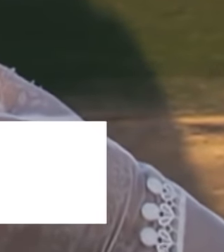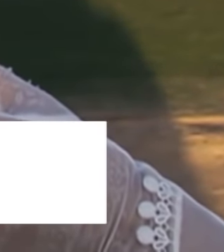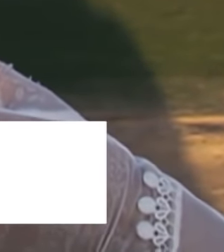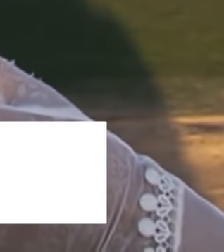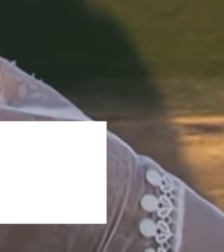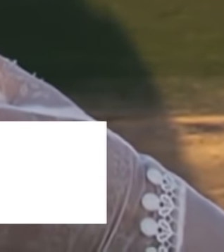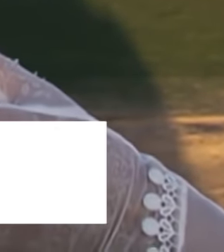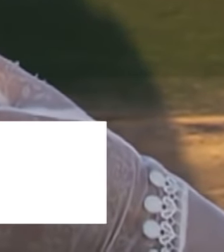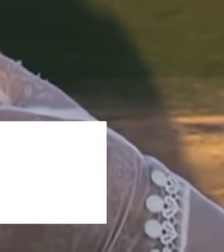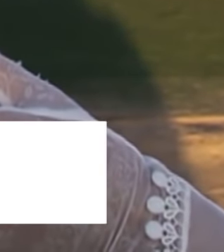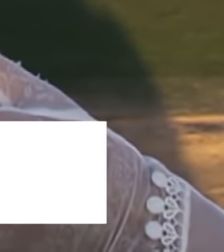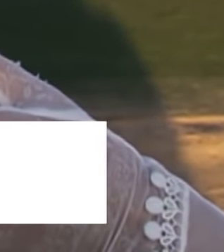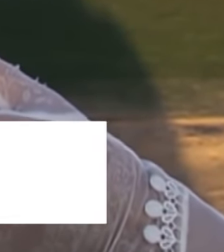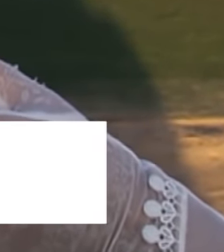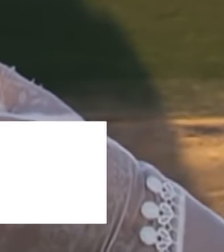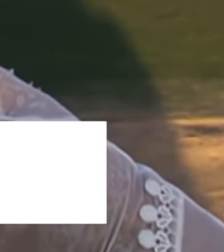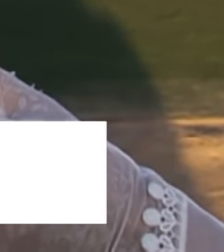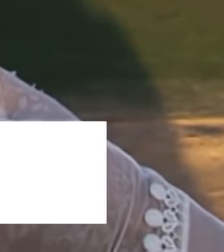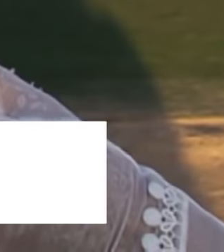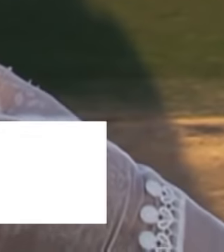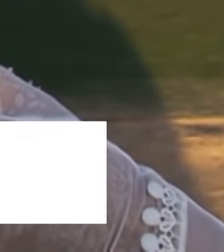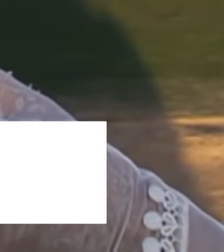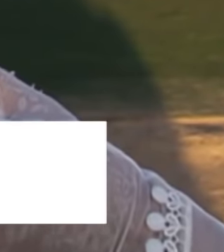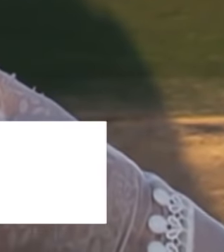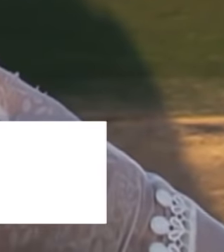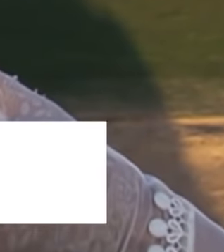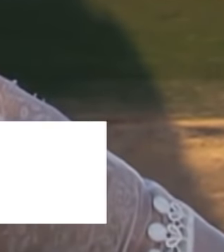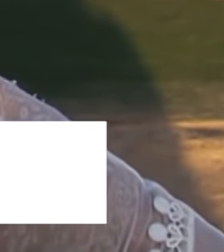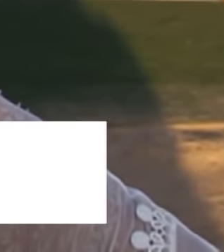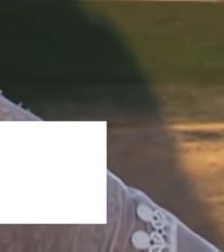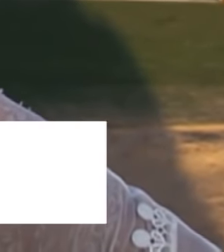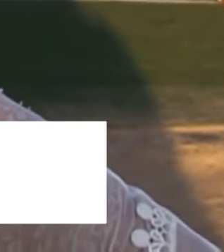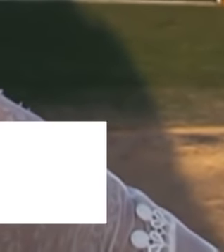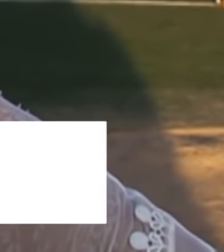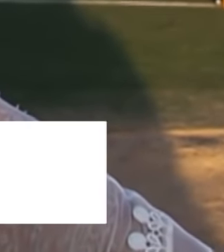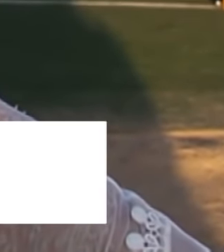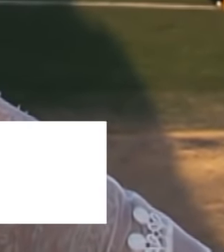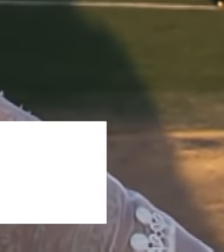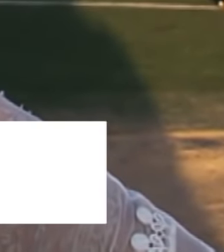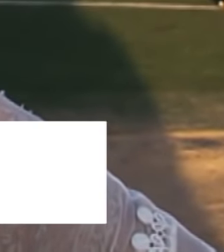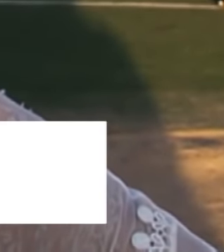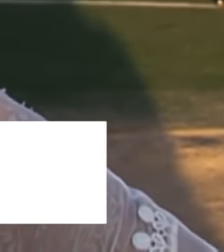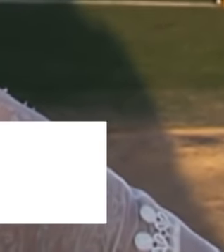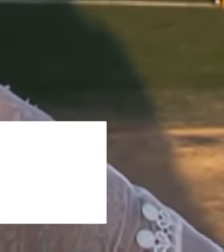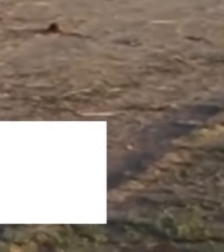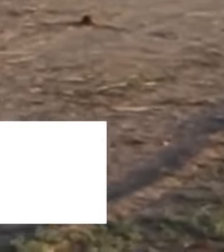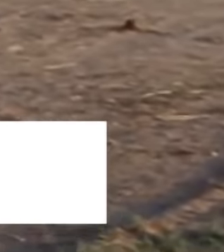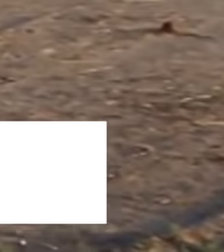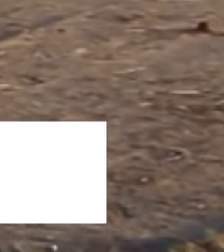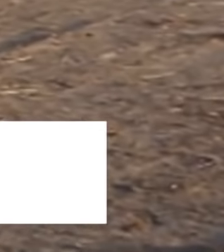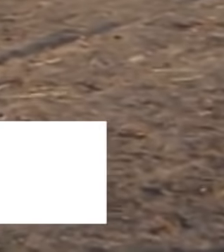байна. Мөн цаашдаа насан туршийн баг тамирчдыг бэлтгэж ажиллах зорилготой альж байгаа. Үүний өрөөнд Баянгор